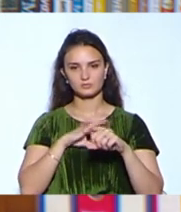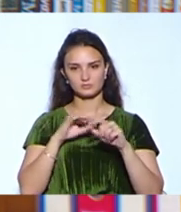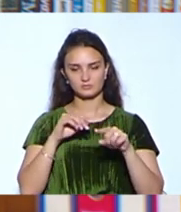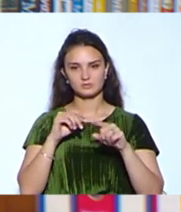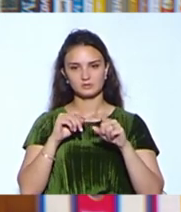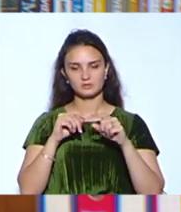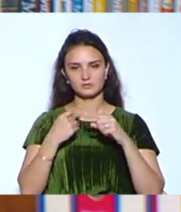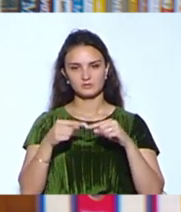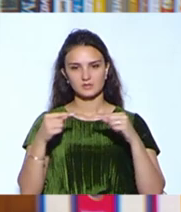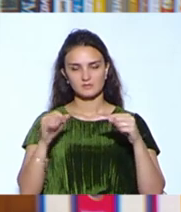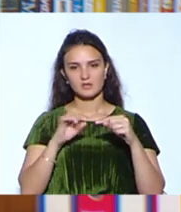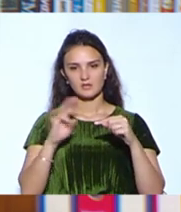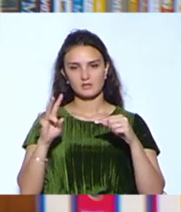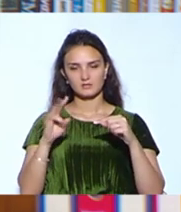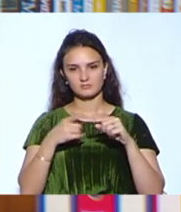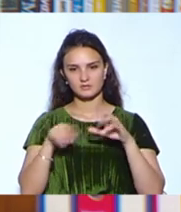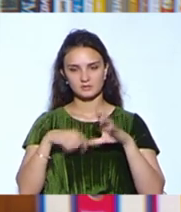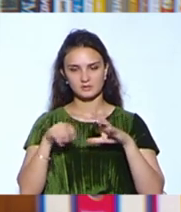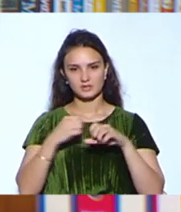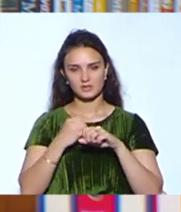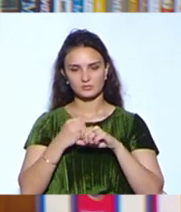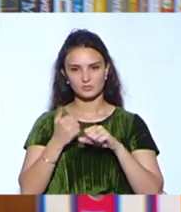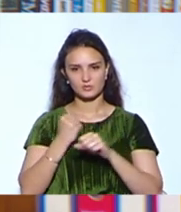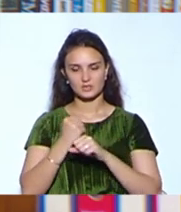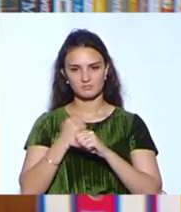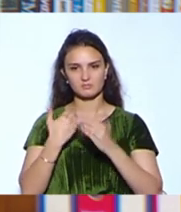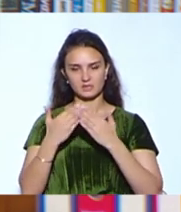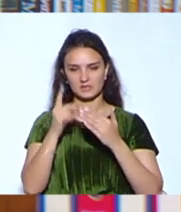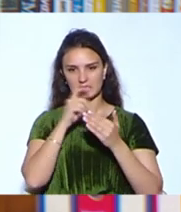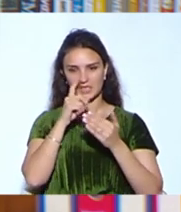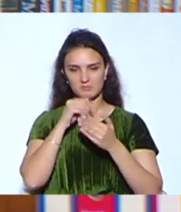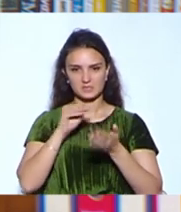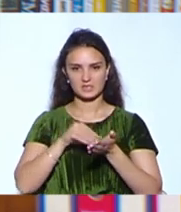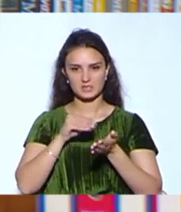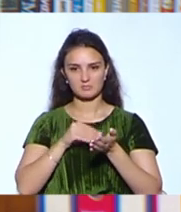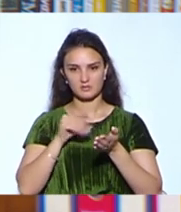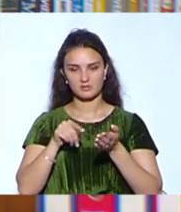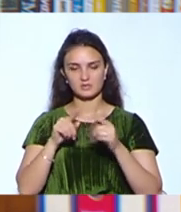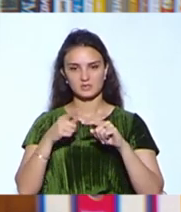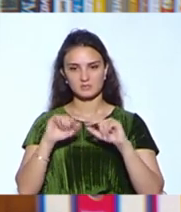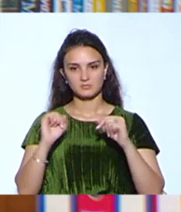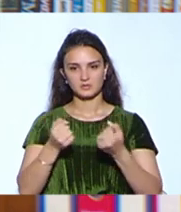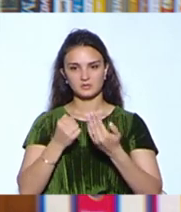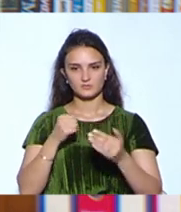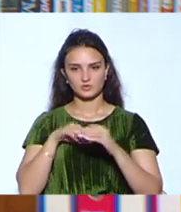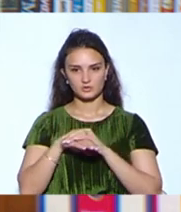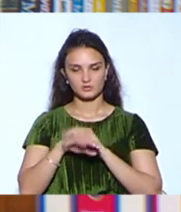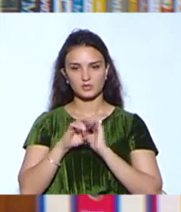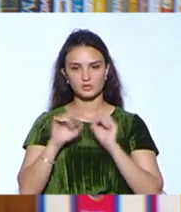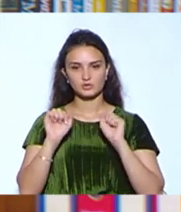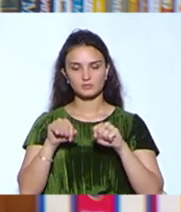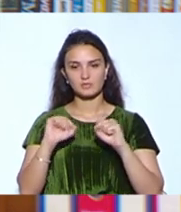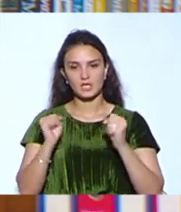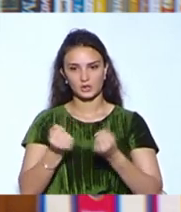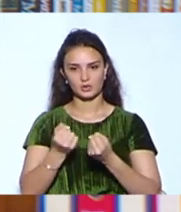საკონდიტრო ნაწარმში ან შეკმაზოთ ისე, როგორც შეკმაზავდით მაგალითად ტყემლის საწებელას და ის ზამთრისთვის შეინახოთ. ან შეიძლება